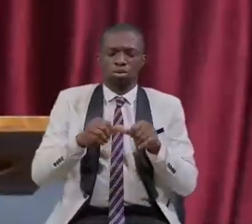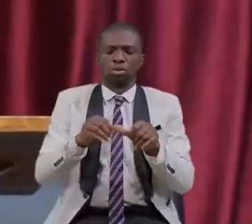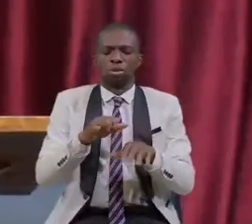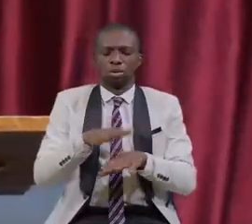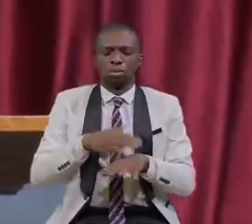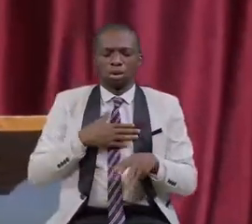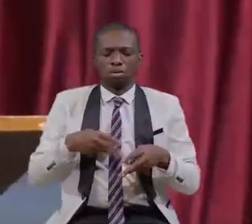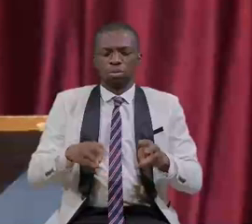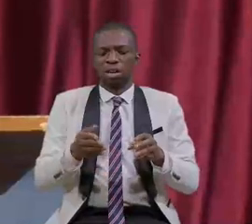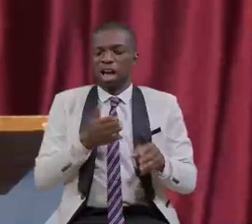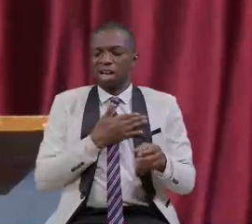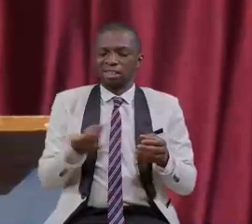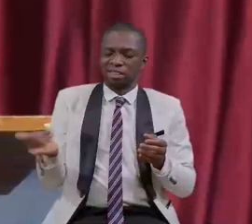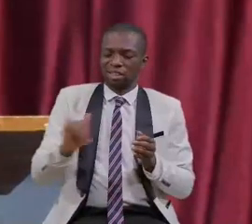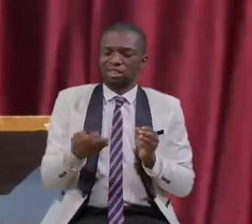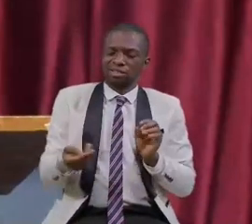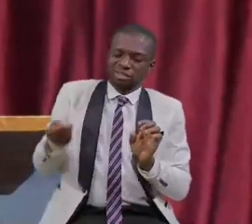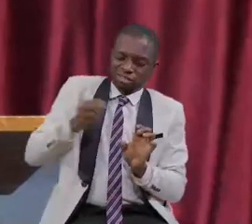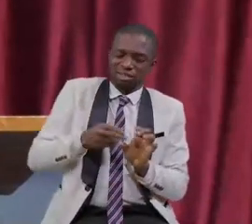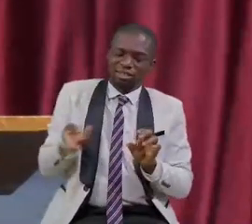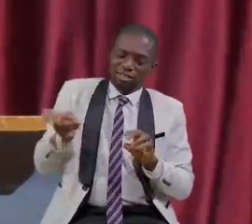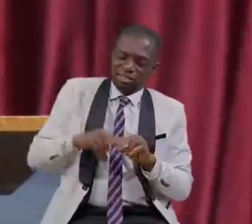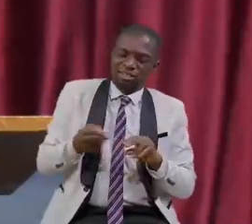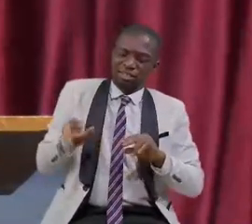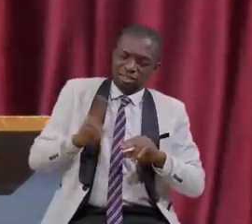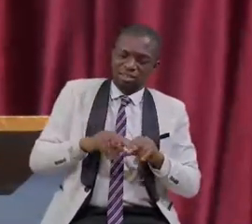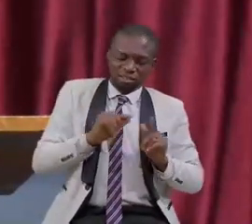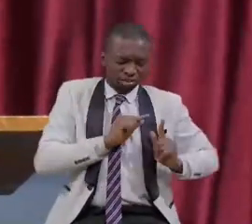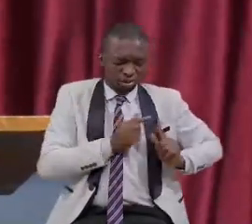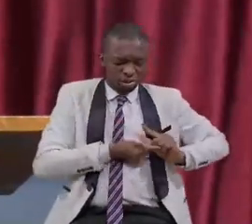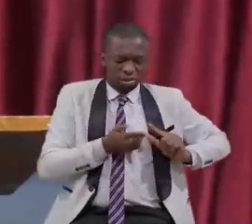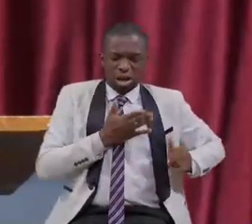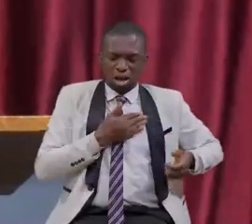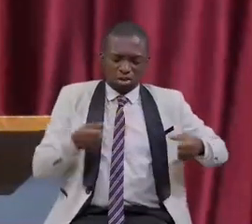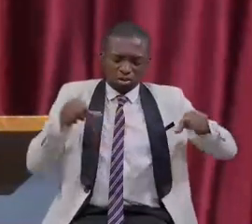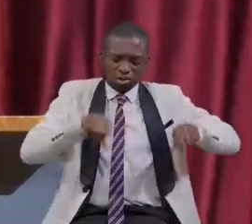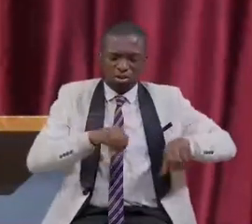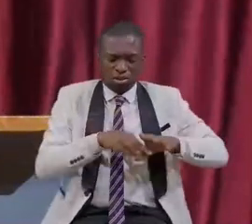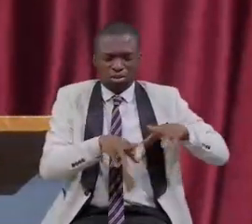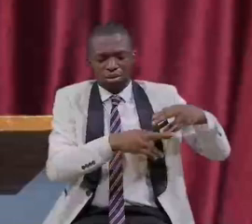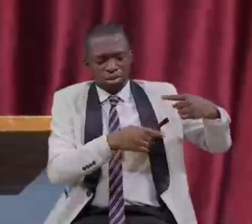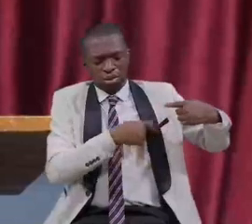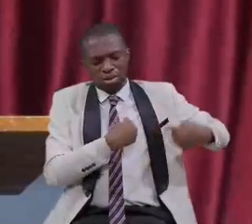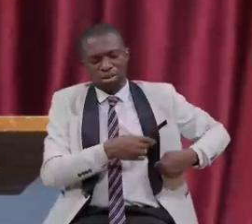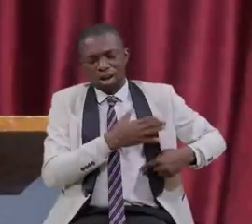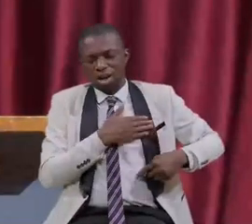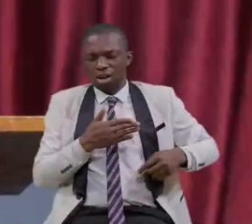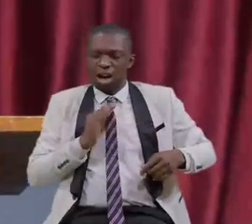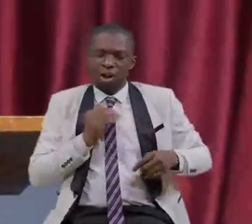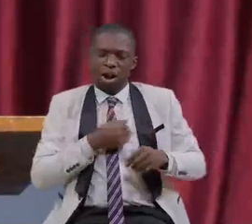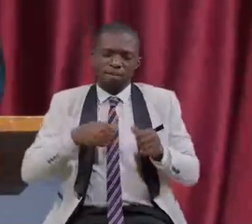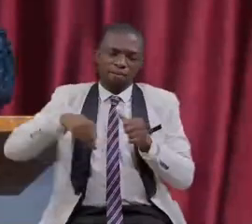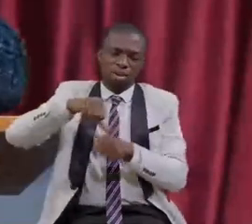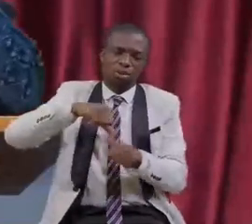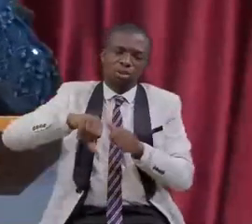s'accumule la culpabilité et la condamnation dans le cœur. Et notre communion avec Dieu est